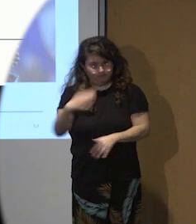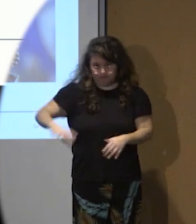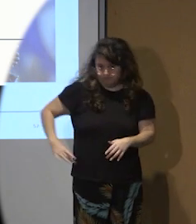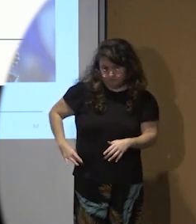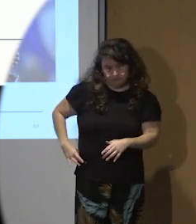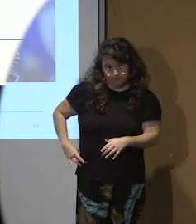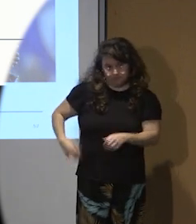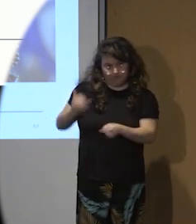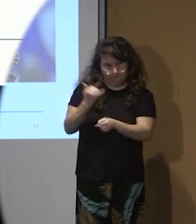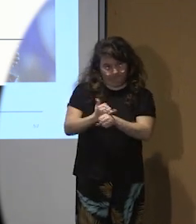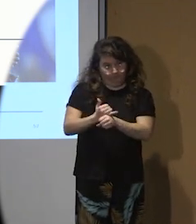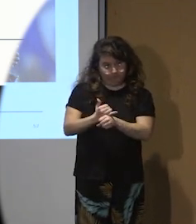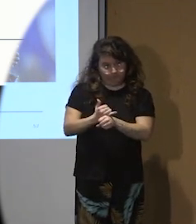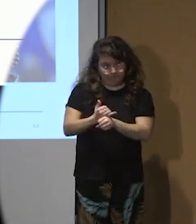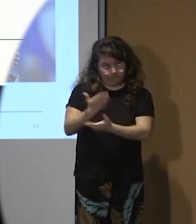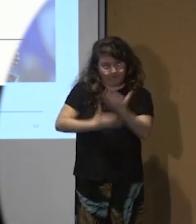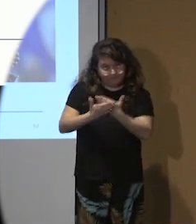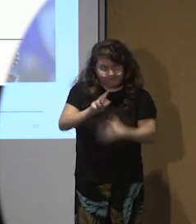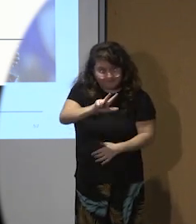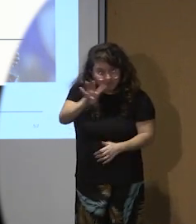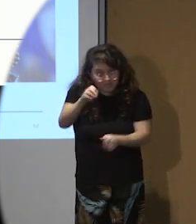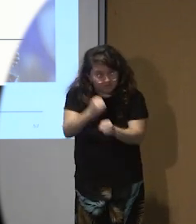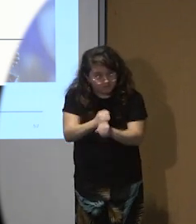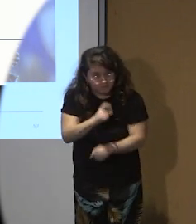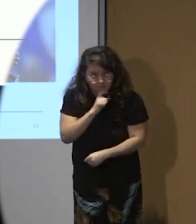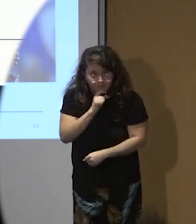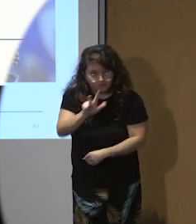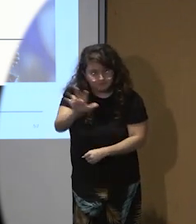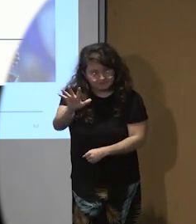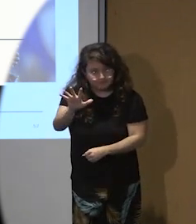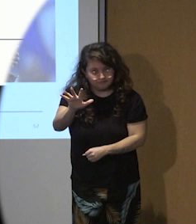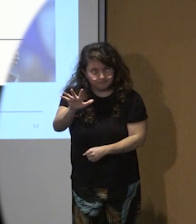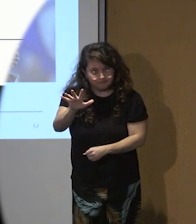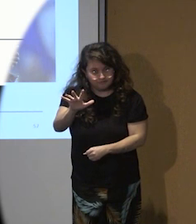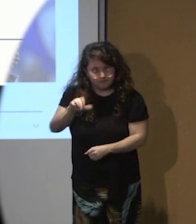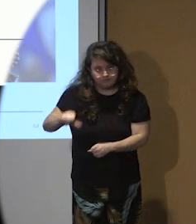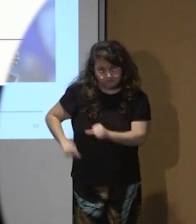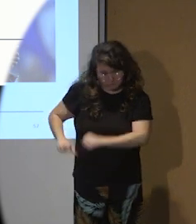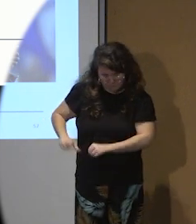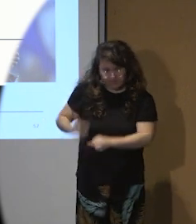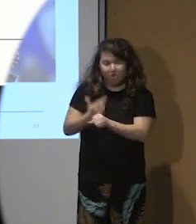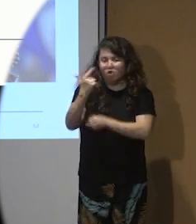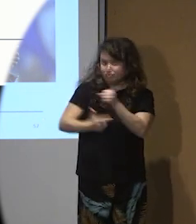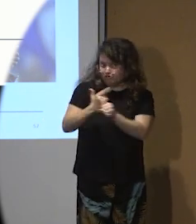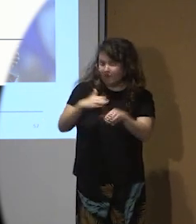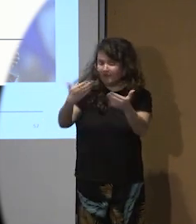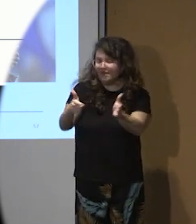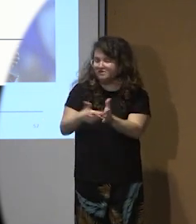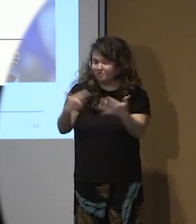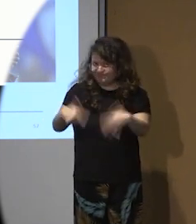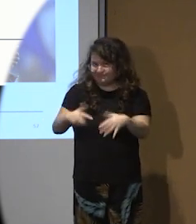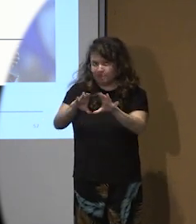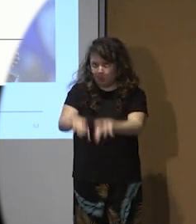à 34 ans. Donc même pas encore senior, il avait 1 an de répit. Il a repris la compétition 2 ans après, en 2017. Son